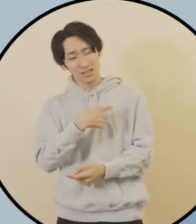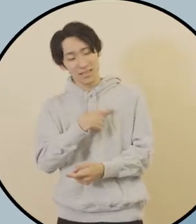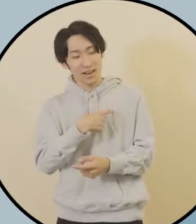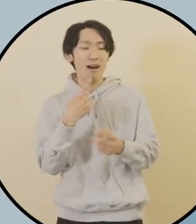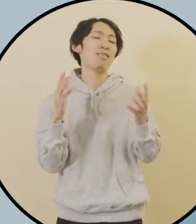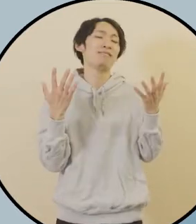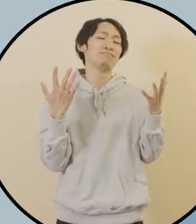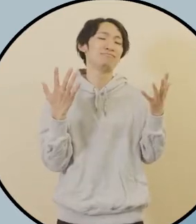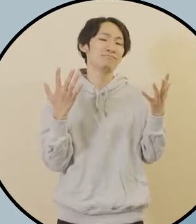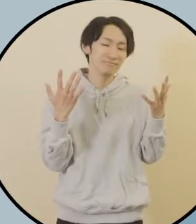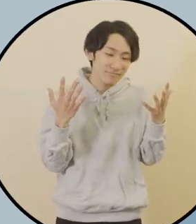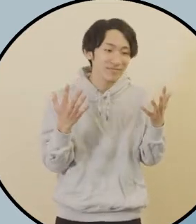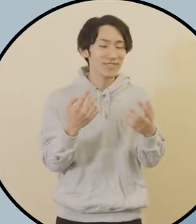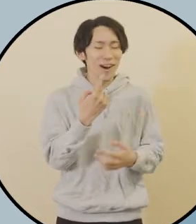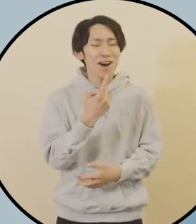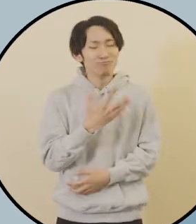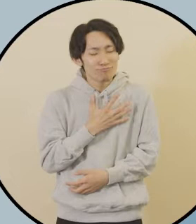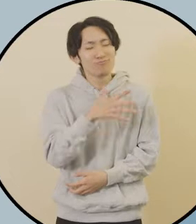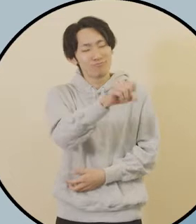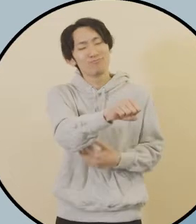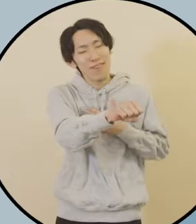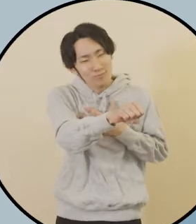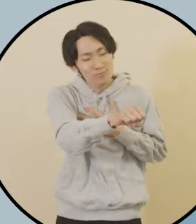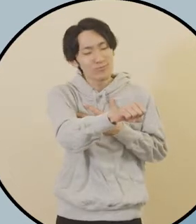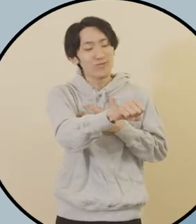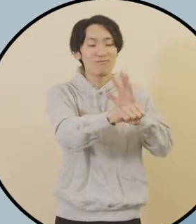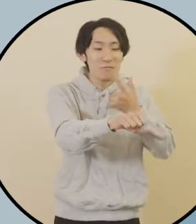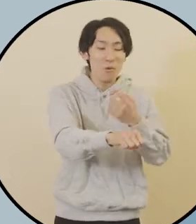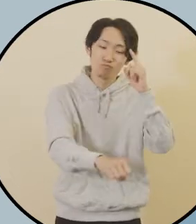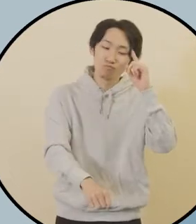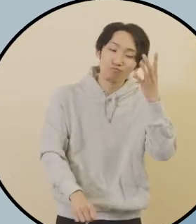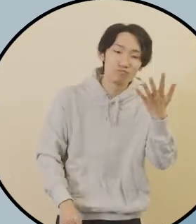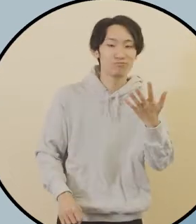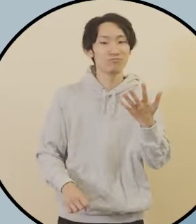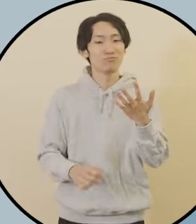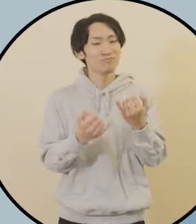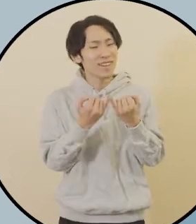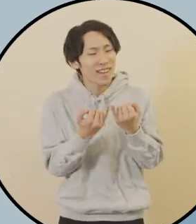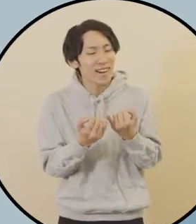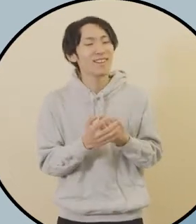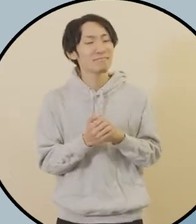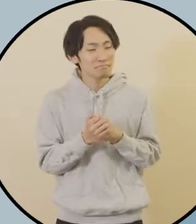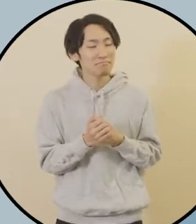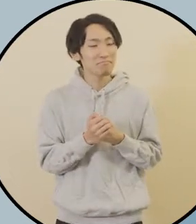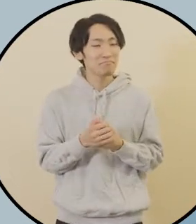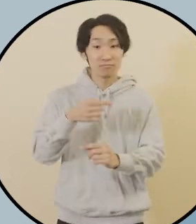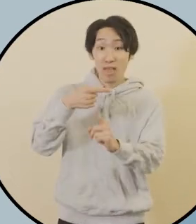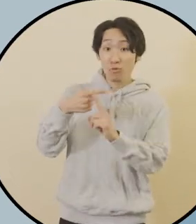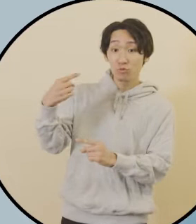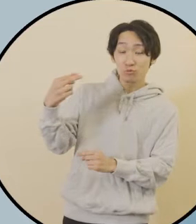ていないけどでもそういう形に対して嫌悪感はないよーみたいな